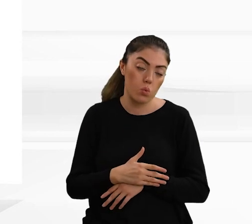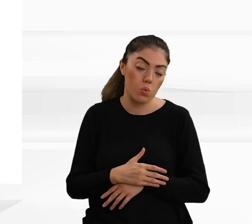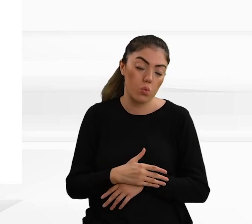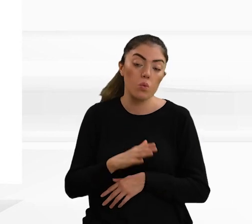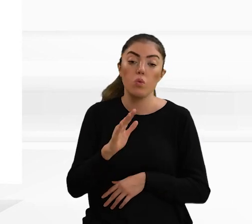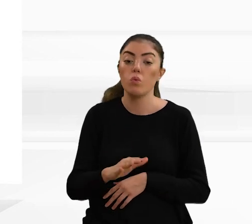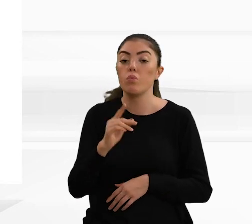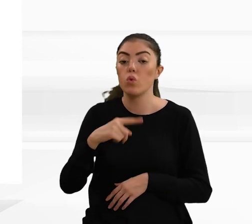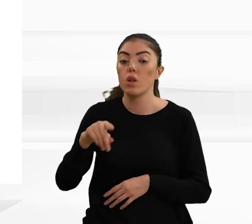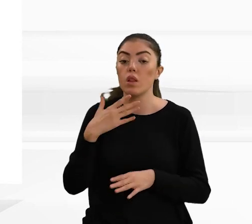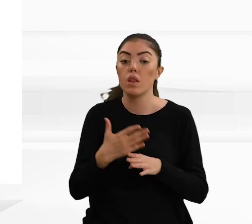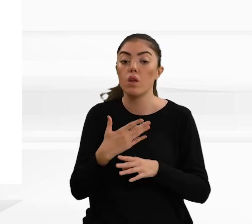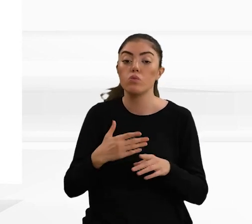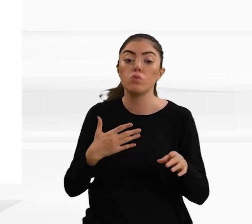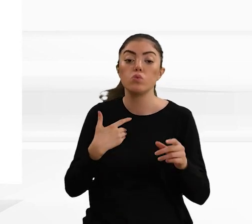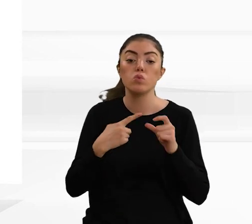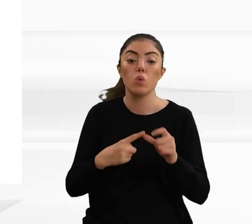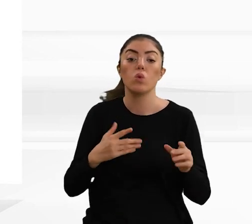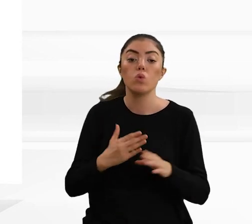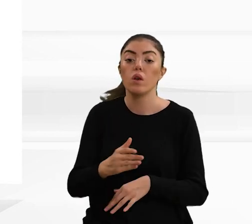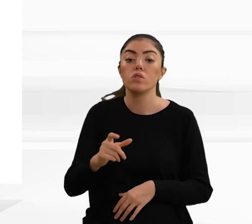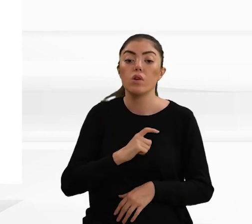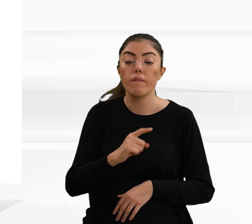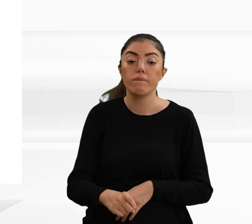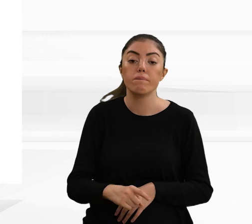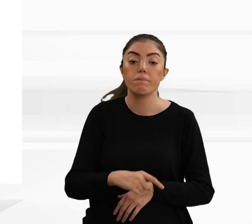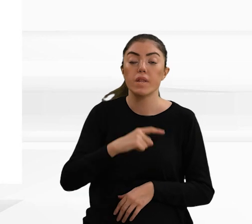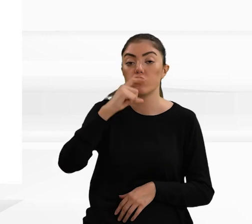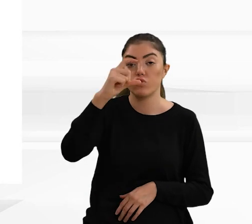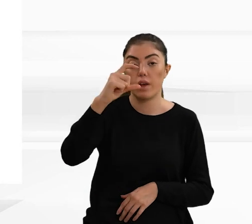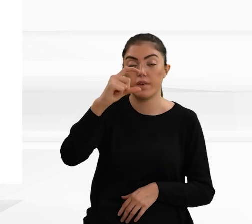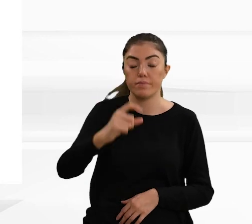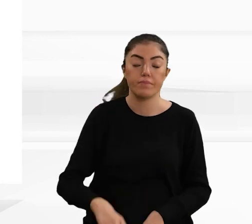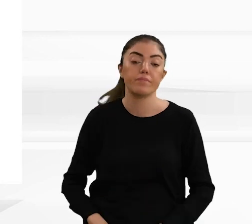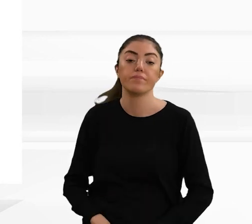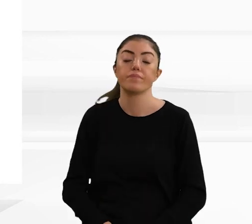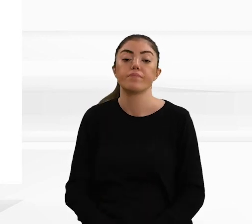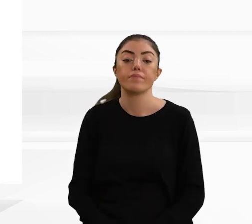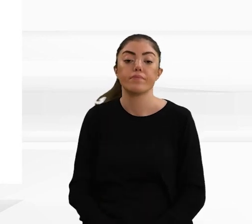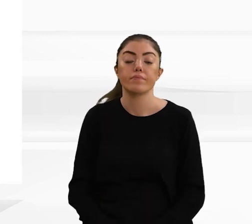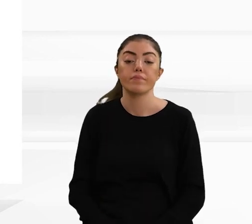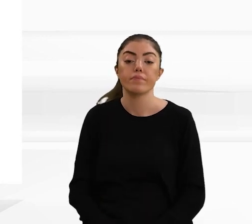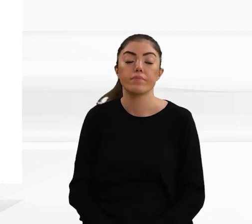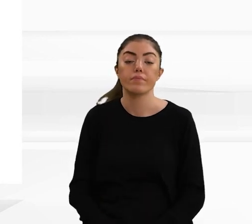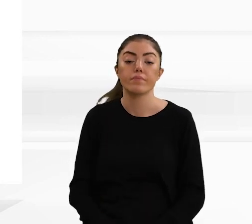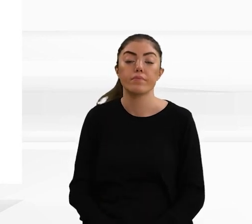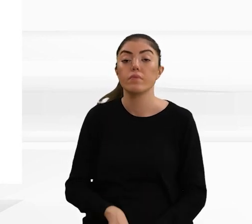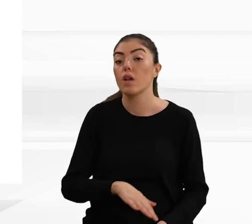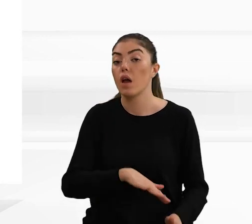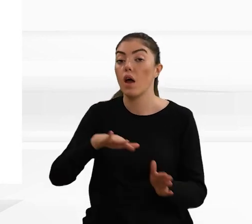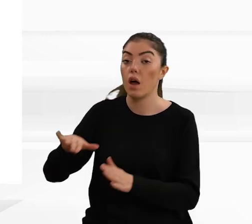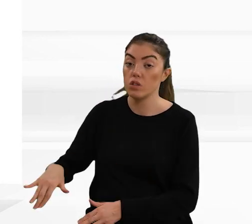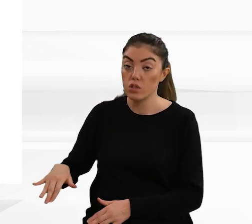Bu nedenle sorunun doğru cevabı C seçeneğidir bir Ayrıca